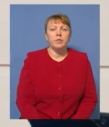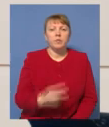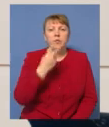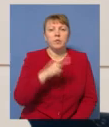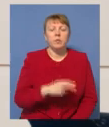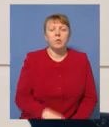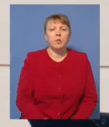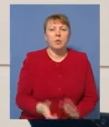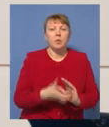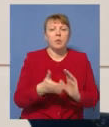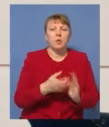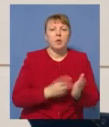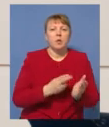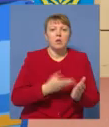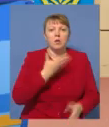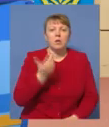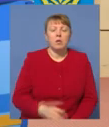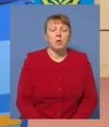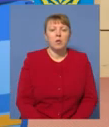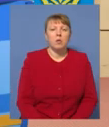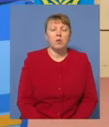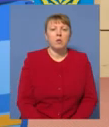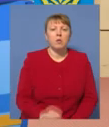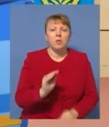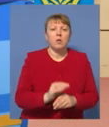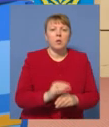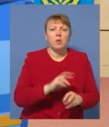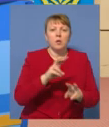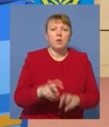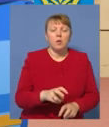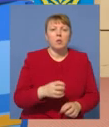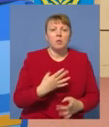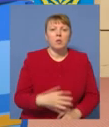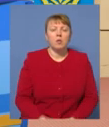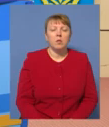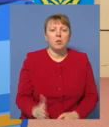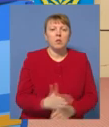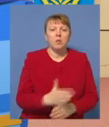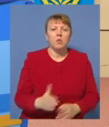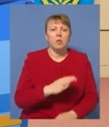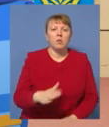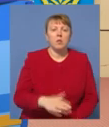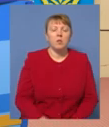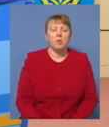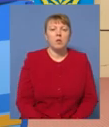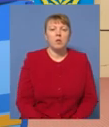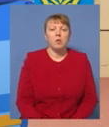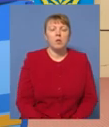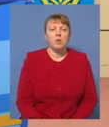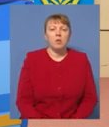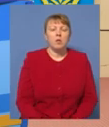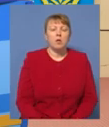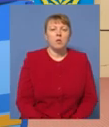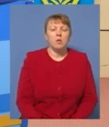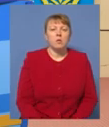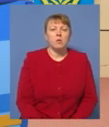там недостаточно доказательств или требуются дополнительные проверочные мероприятия, мы отказываем согласование. Соответственно, этот